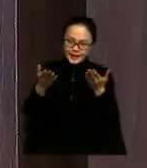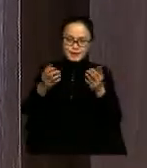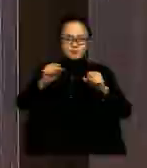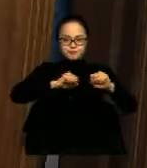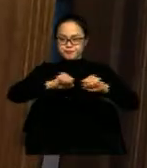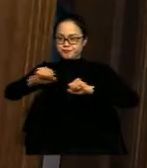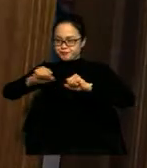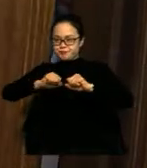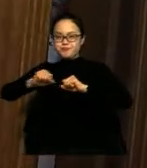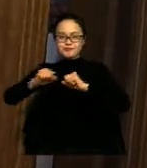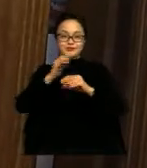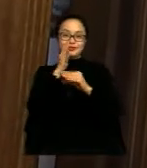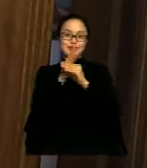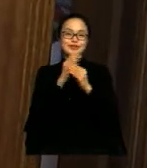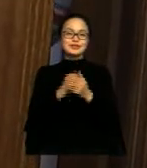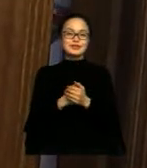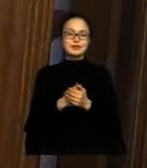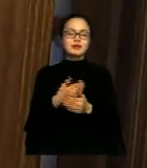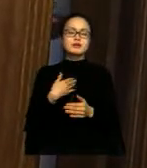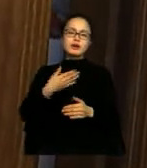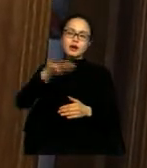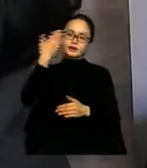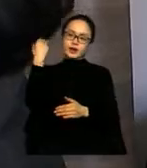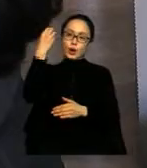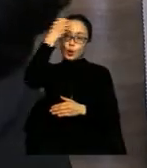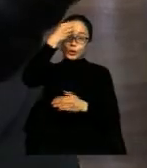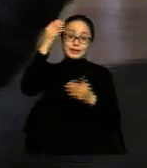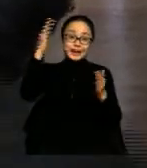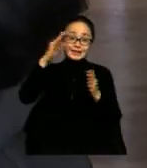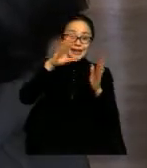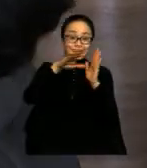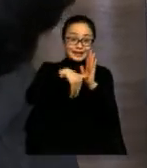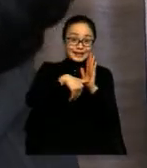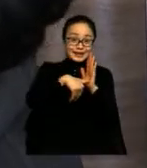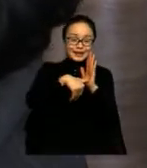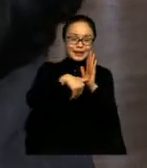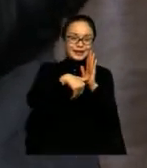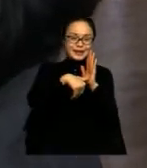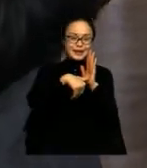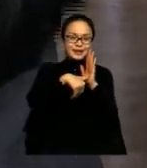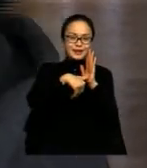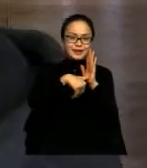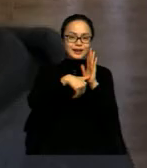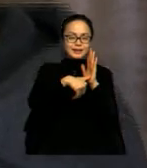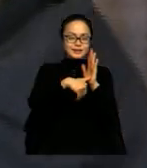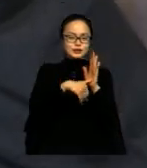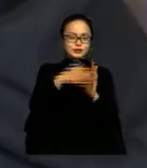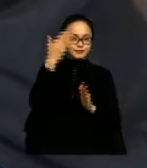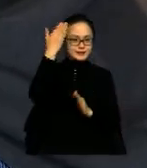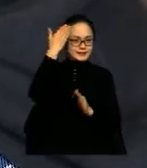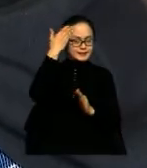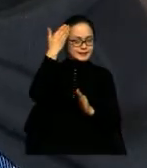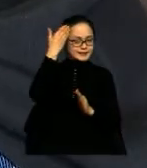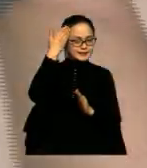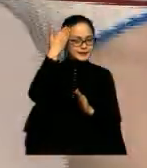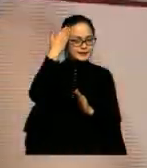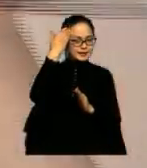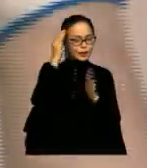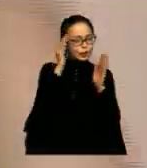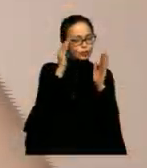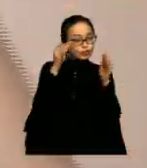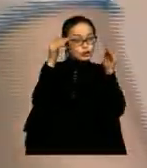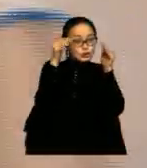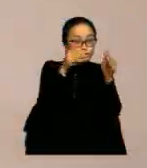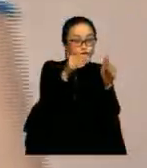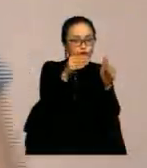해냅니다. 제가 예전에 고등학교 때 생각했던 대학은 공부를 좀 더 하고 지성에 전담 그런 느낌이었는데 거기에